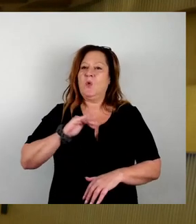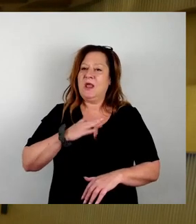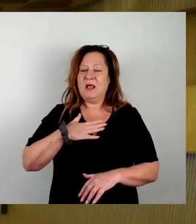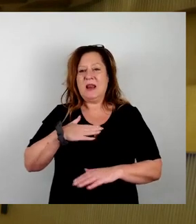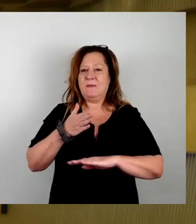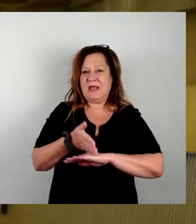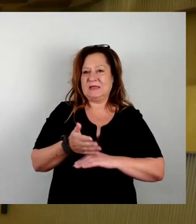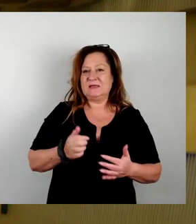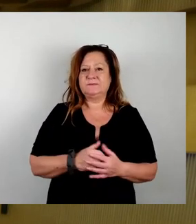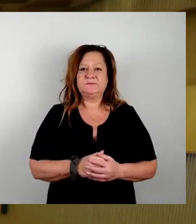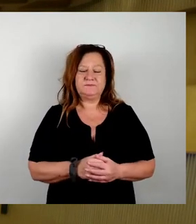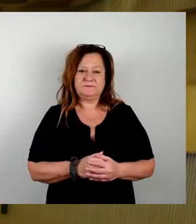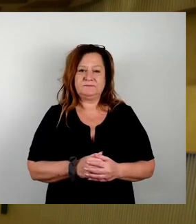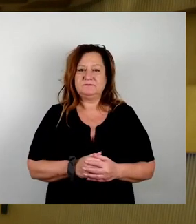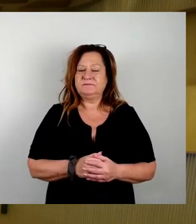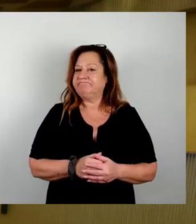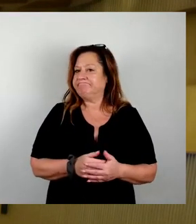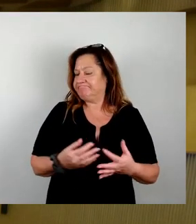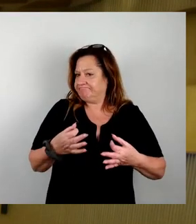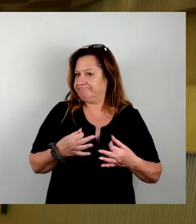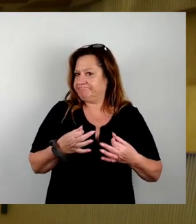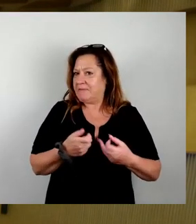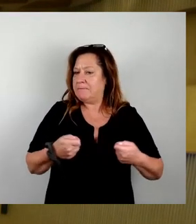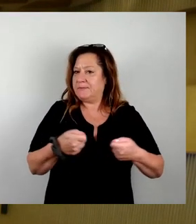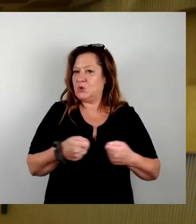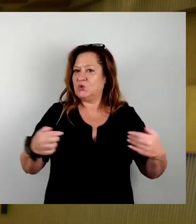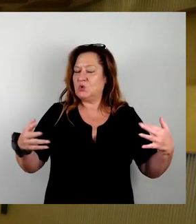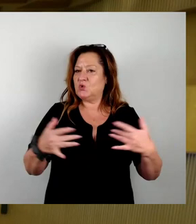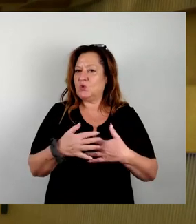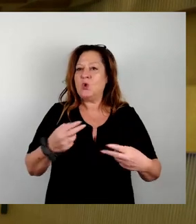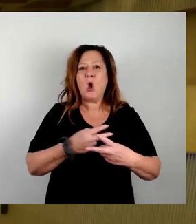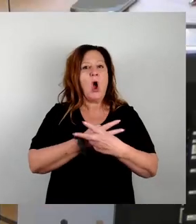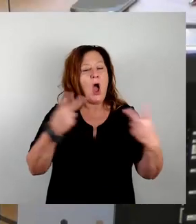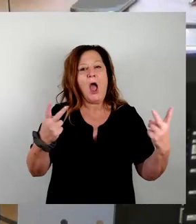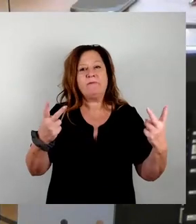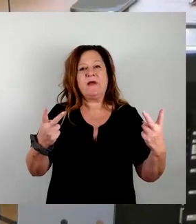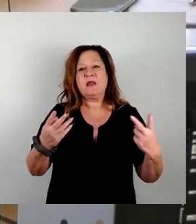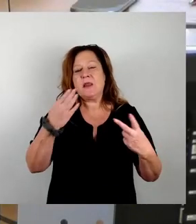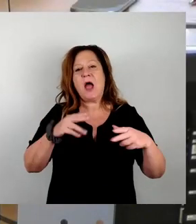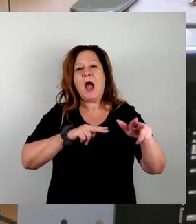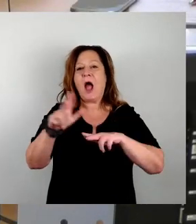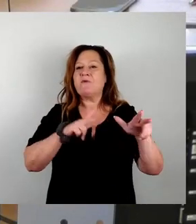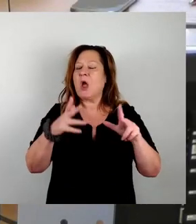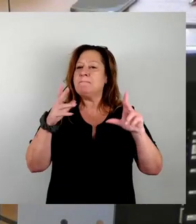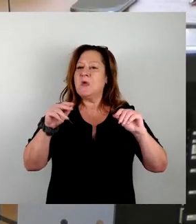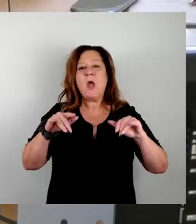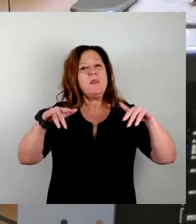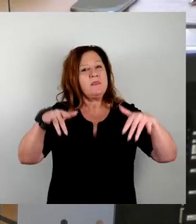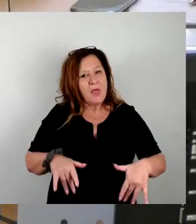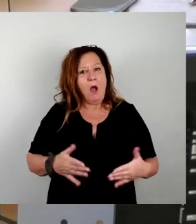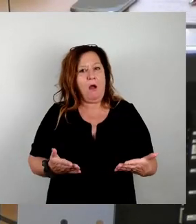Für uns Bündnisgrüne ist der öffentliche Verkehr Daseinsvorsorge. Daseinsvorsorge heißt für uns, es